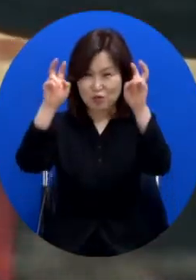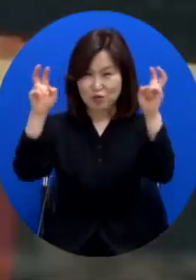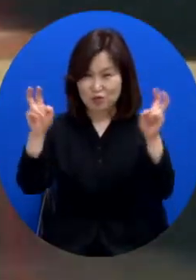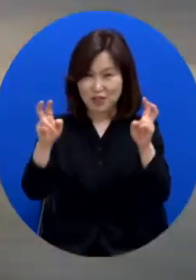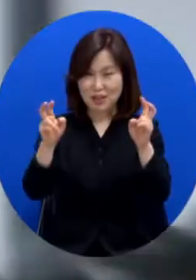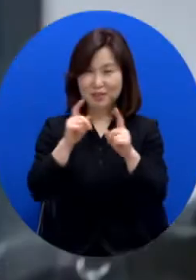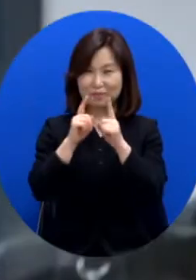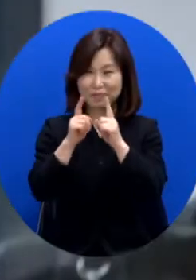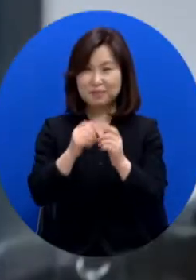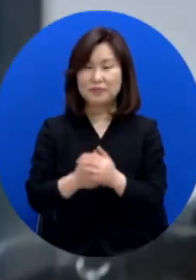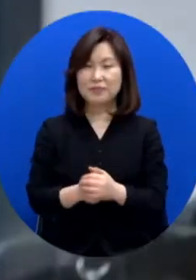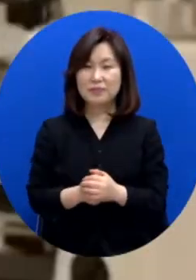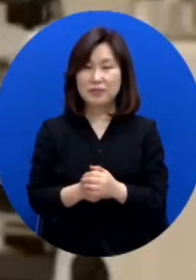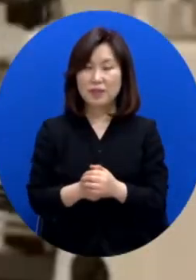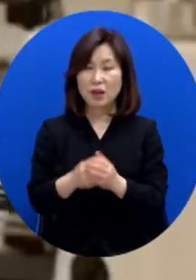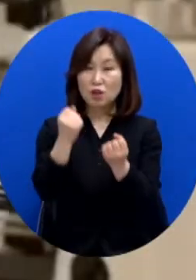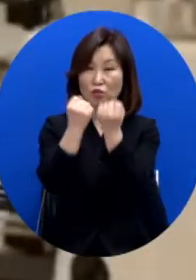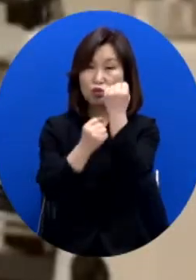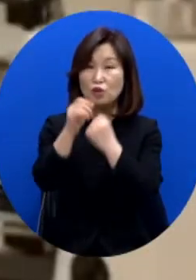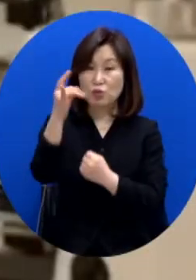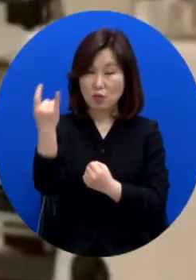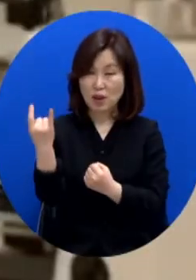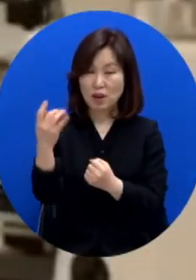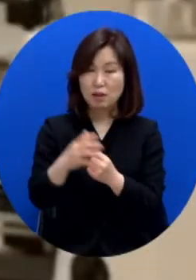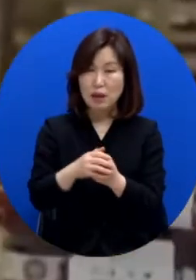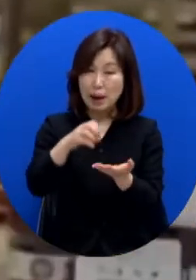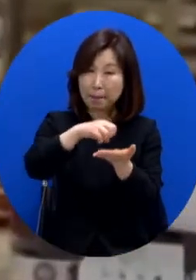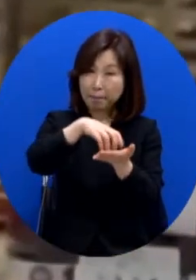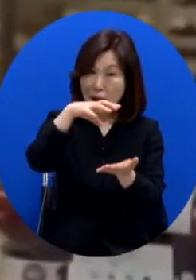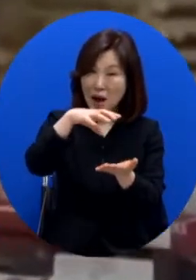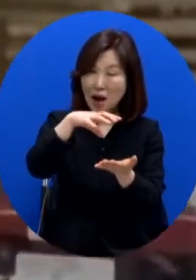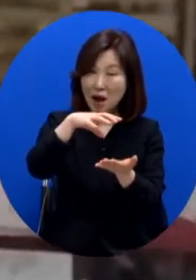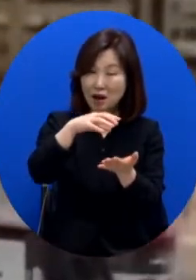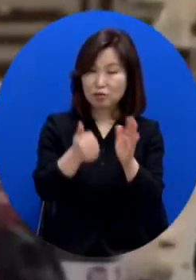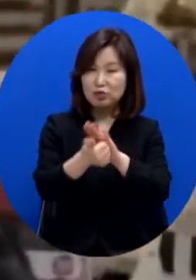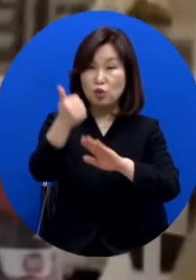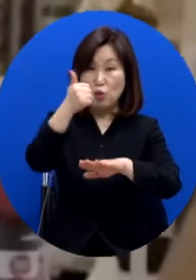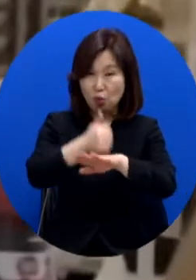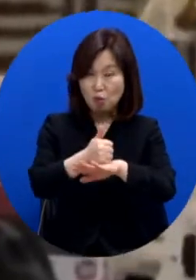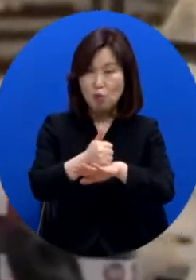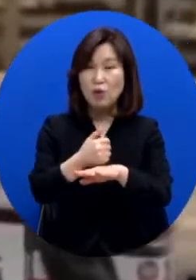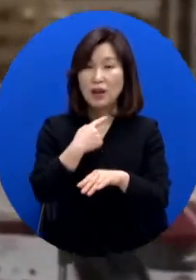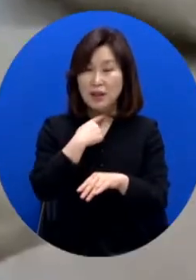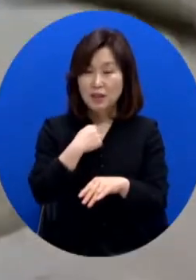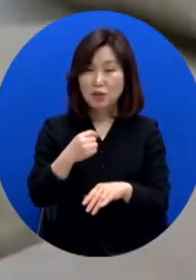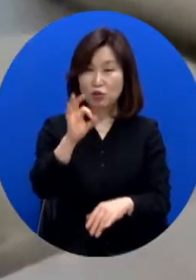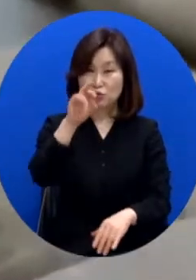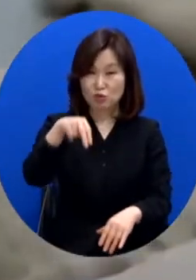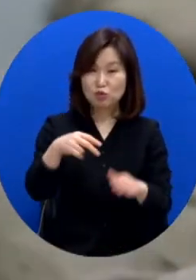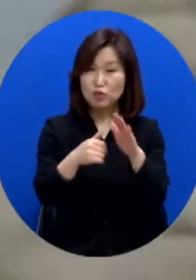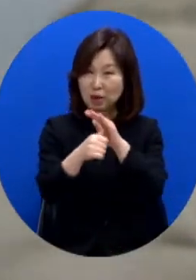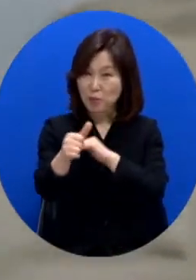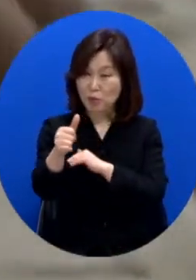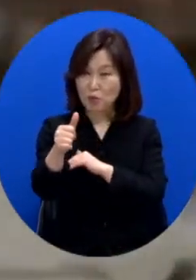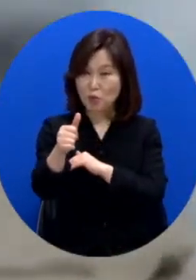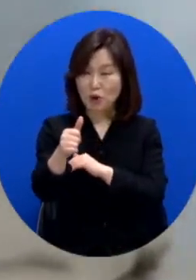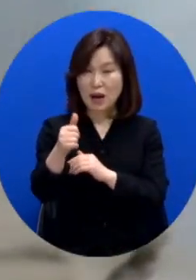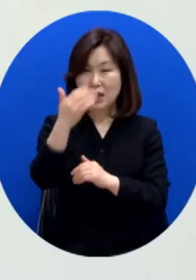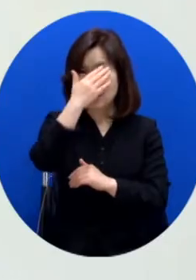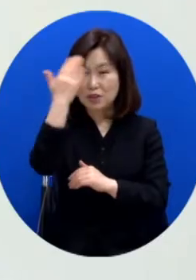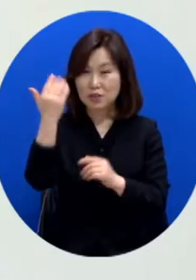녹여냈습니다. 수련회에는 빵으로 인생 역전한 치아바타 유동부 대표가 청년들에게 도전의 메시지를